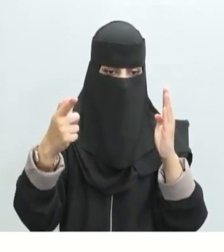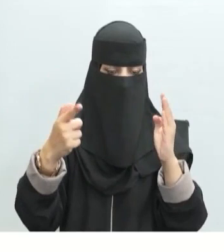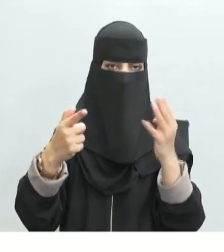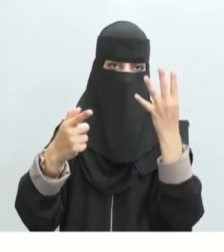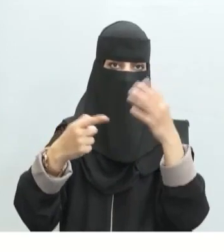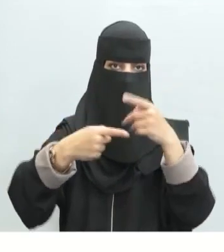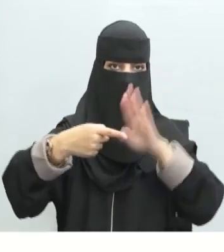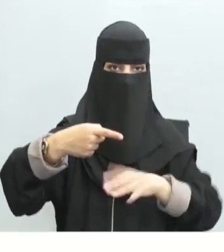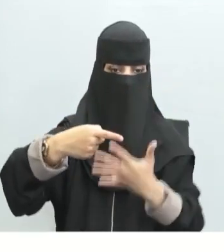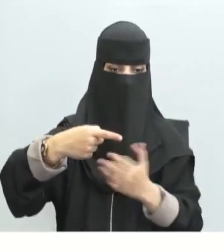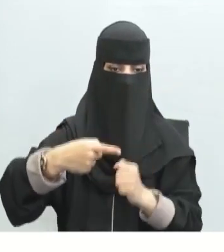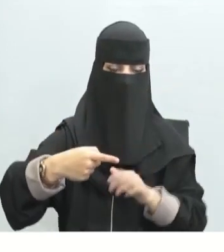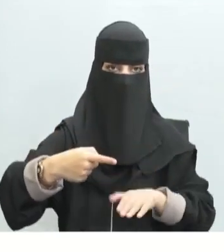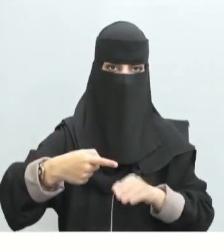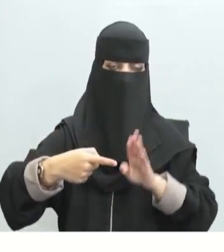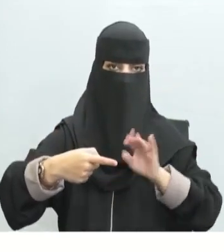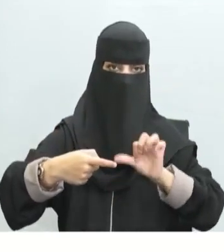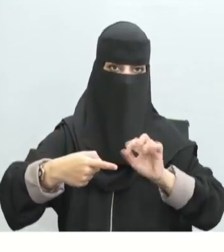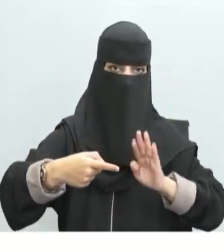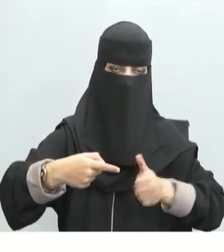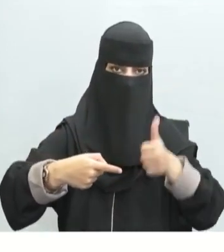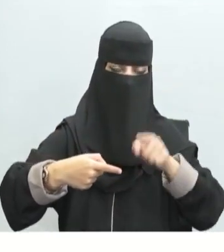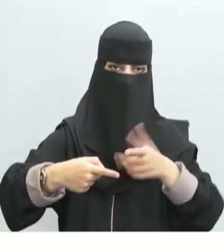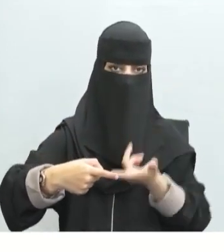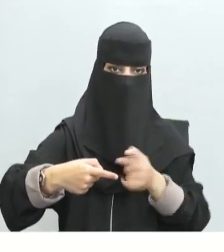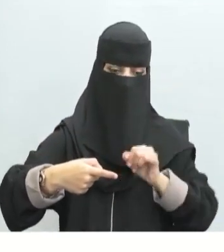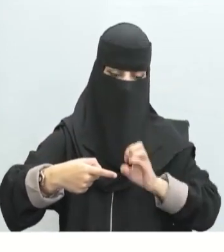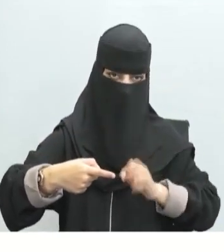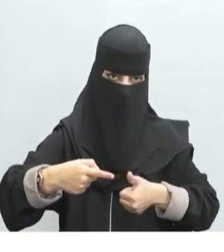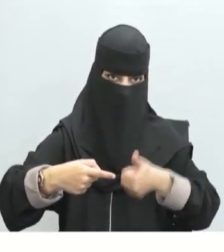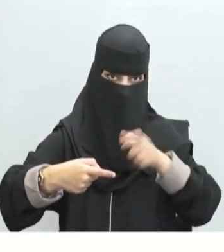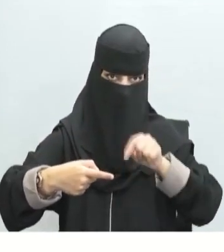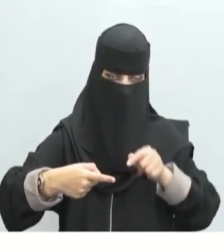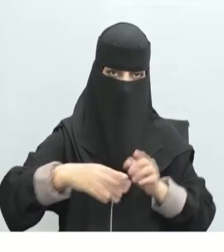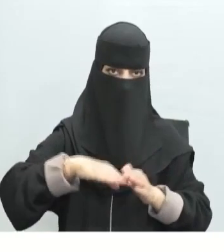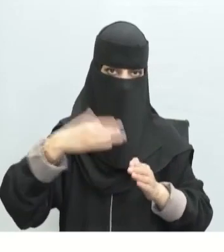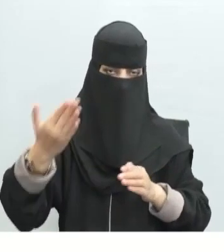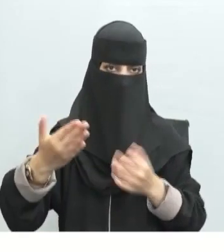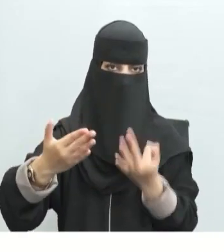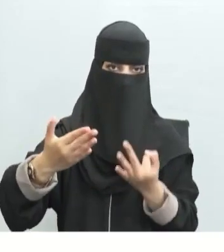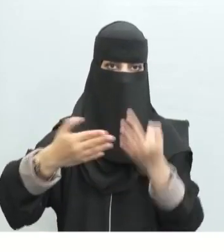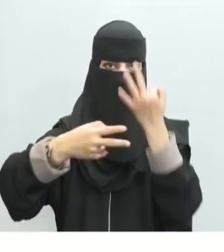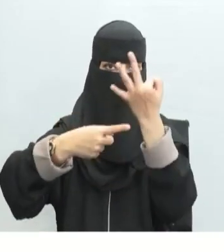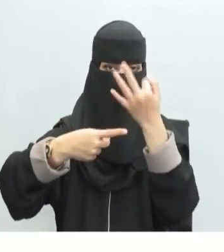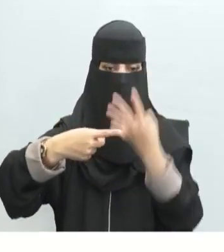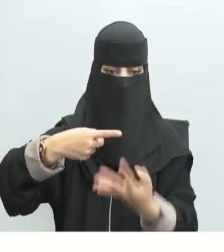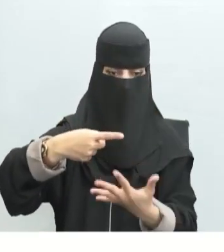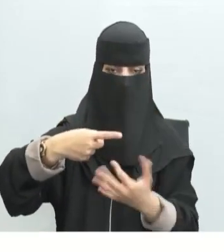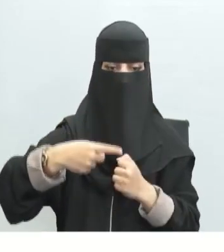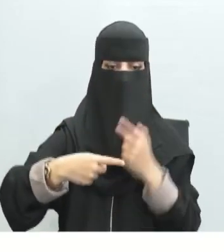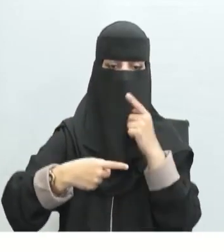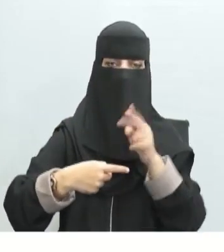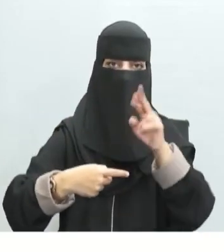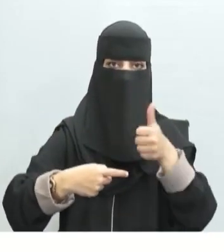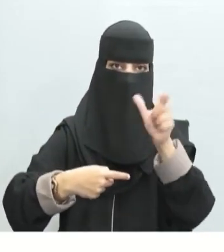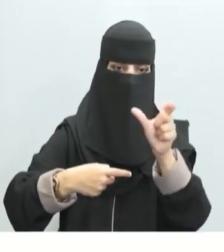5 الكوساين هي المجاور على الوتر اذا بصير 3 على 5 التان